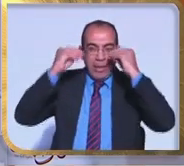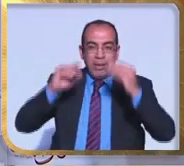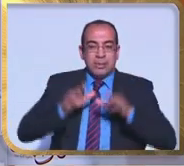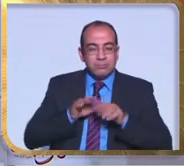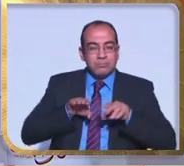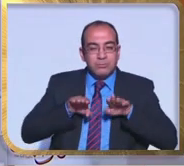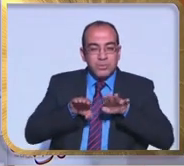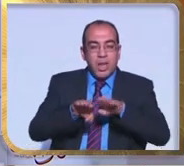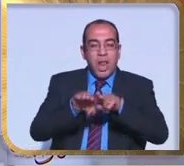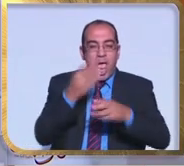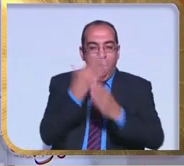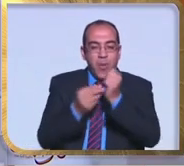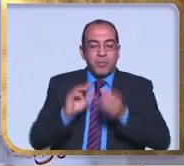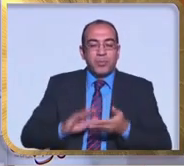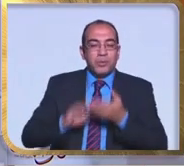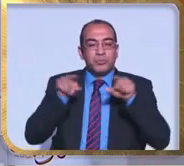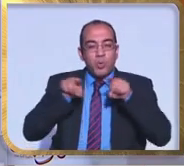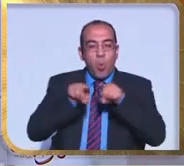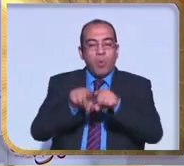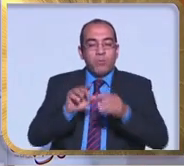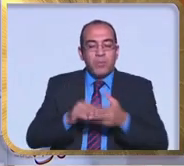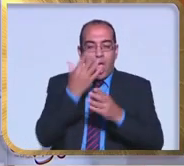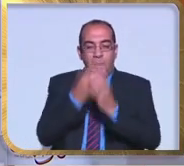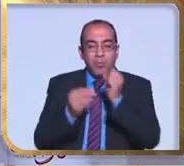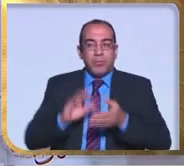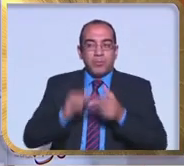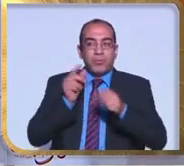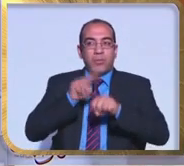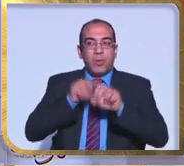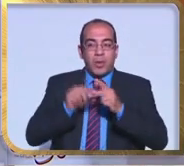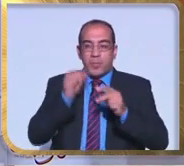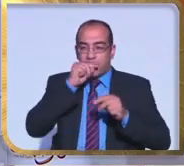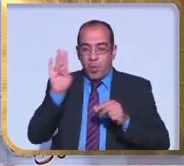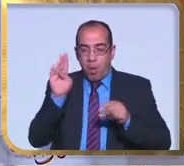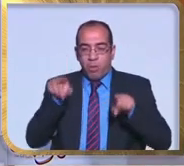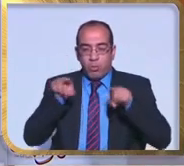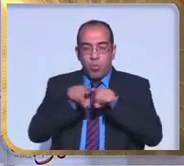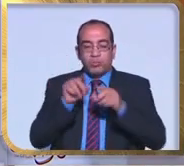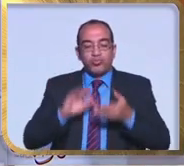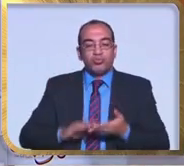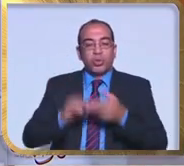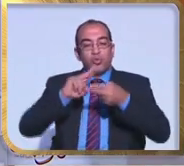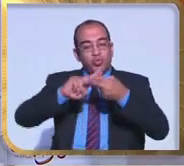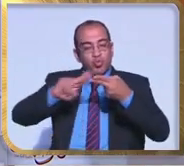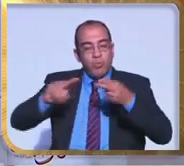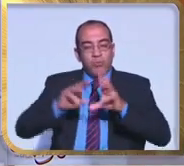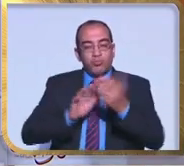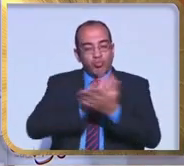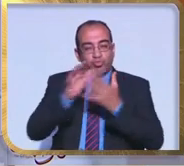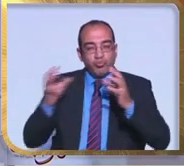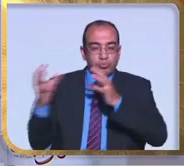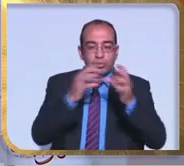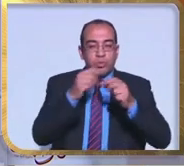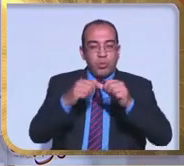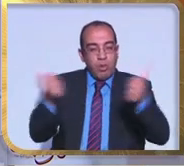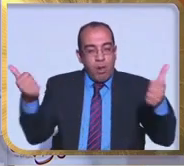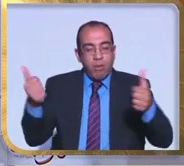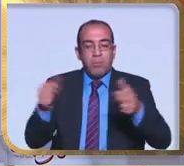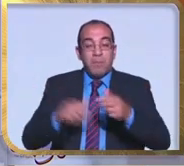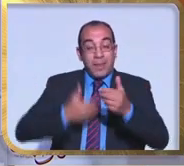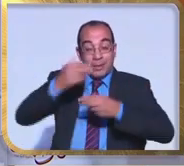الحياة بين ابني وبين زوجته اللي هي حصل بينهم مشاكل وحصل طلاق